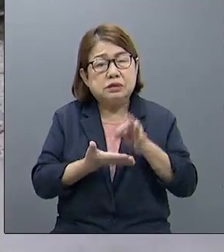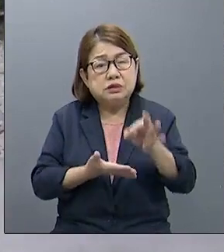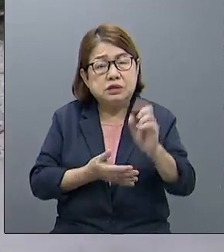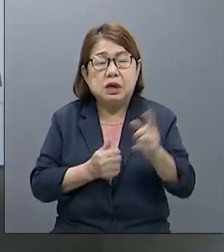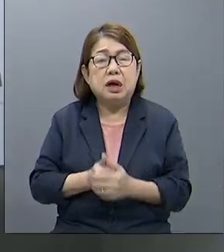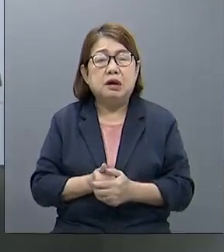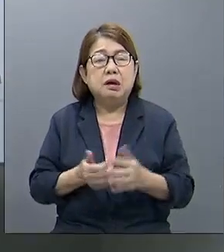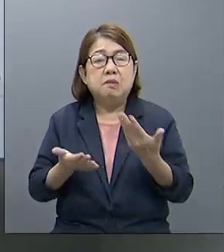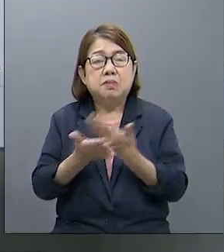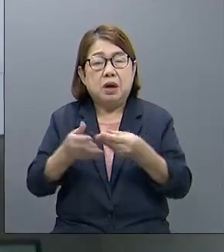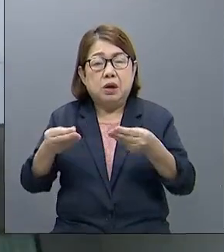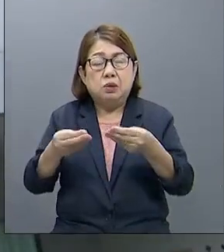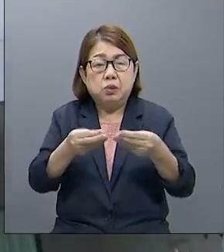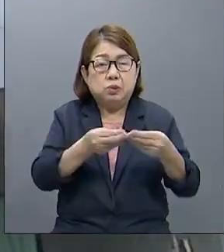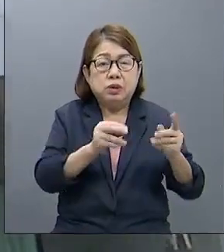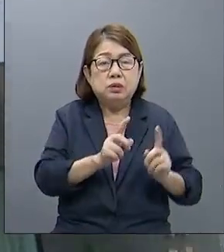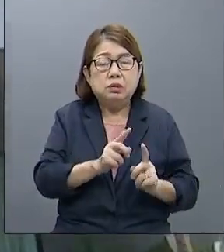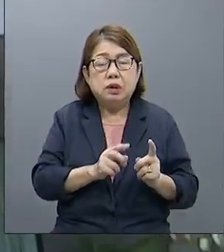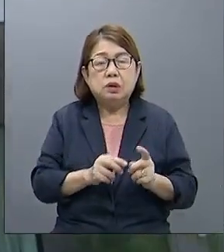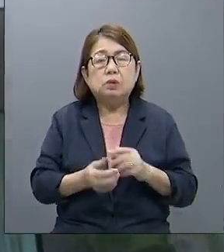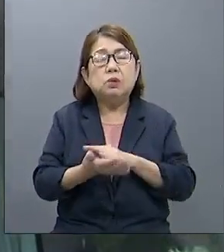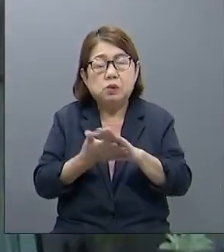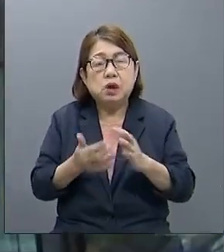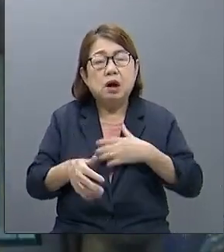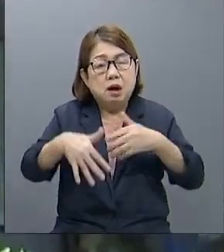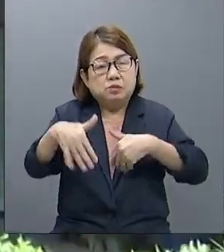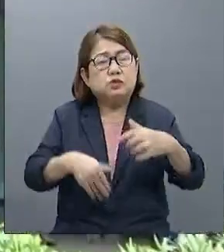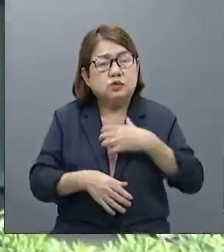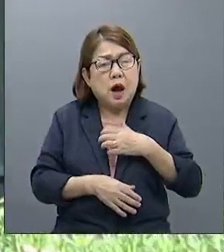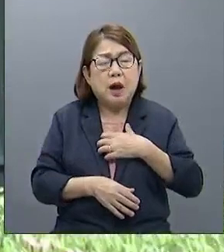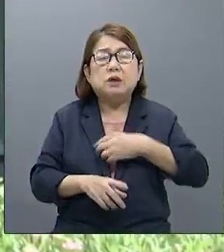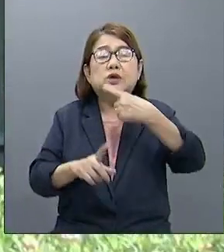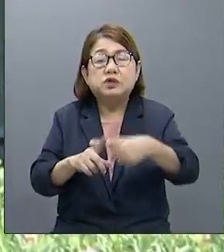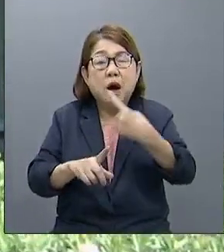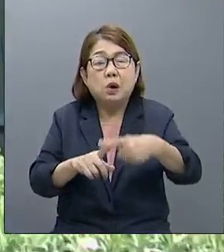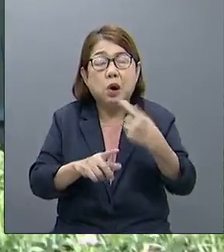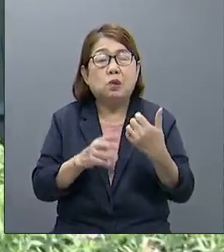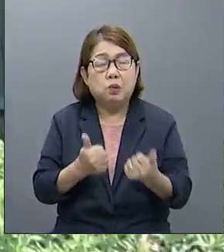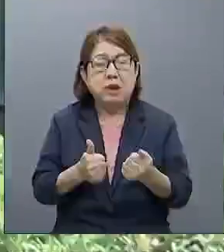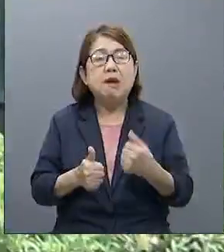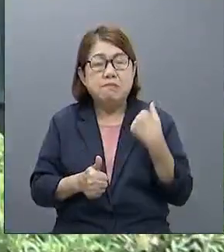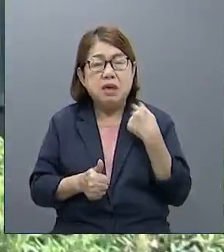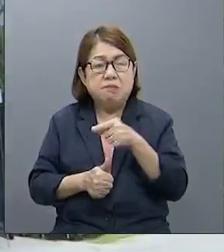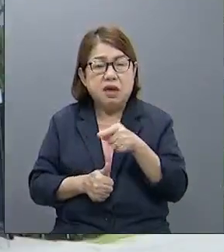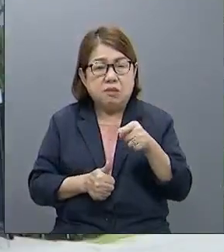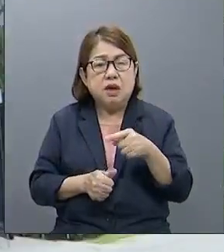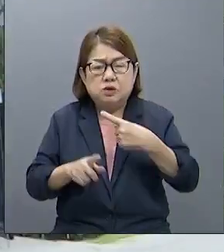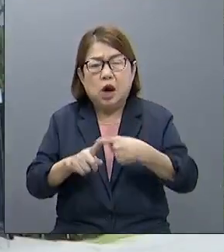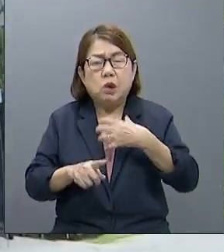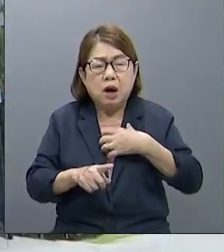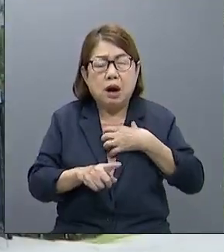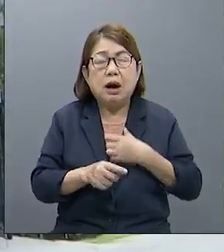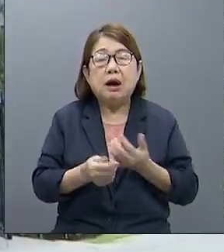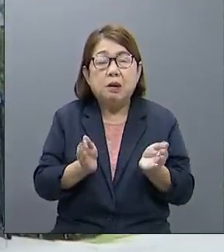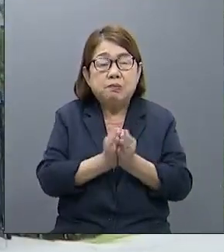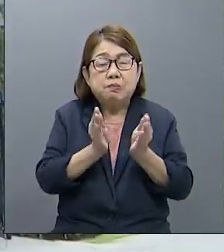ประเภทค่ะขออภัยค่ะความต้องการเช่านะคะพบว่าพุ่งขึ้นทุกประเภทโดยภาพรวมดัชนีค่าเช่าในกรุงเทพ